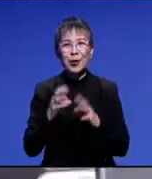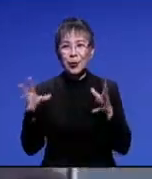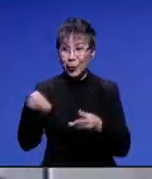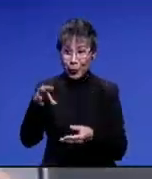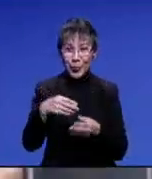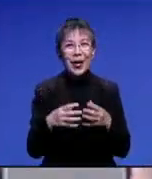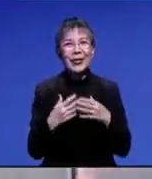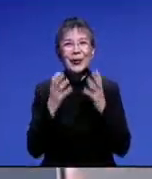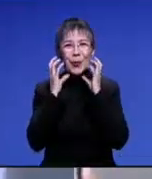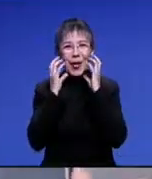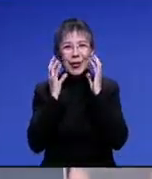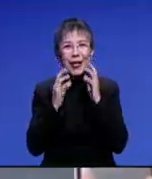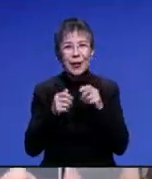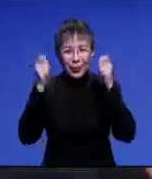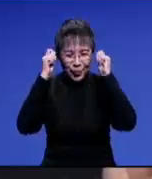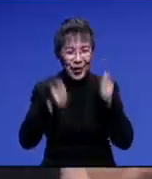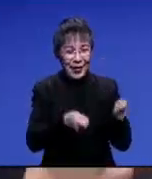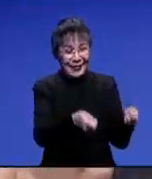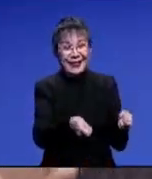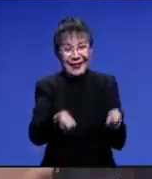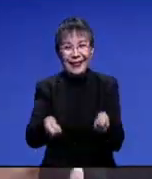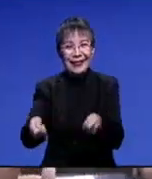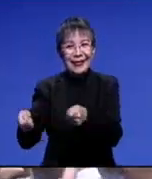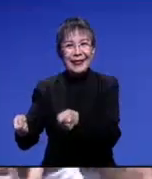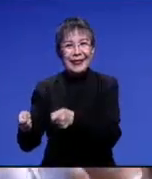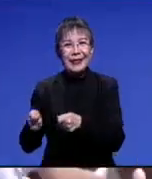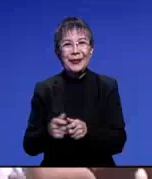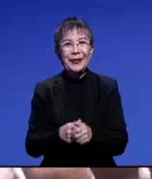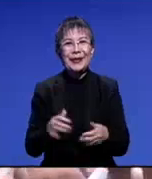uang sumbangan menggunakan topi pribadinya.